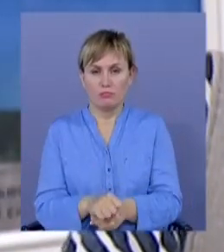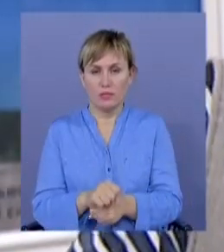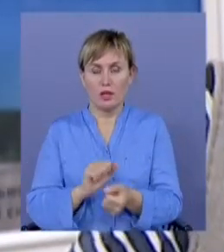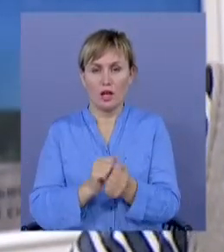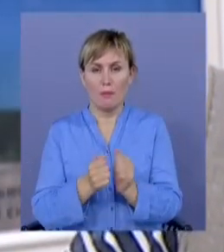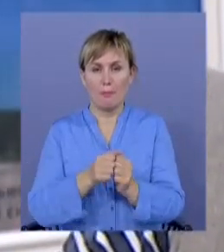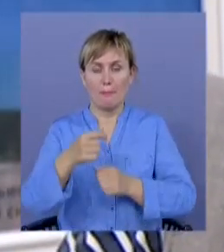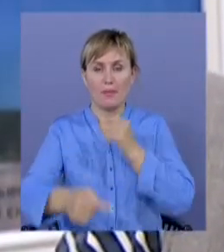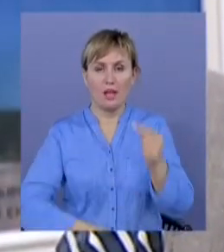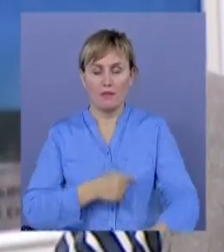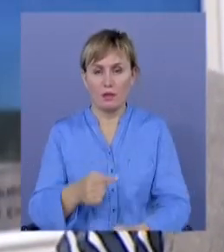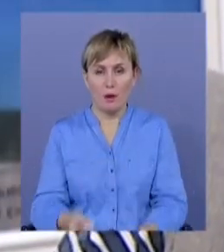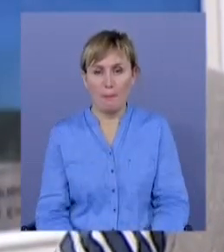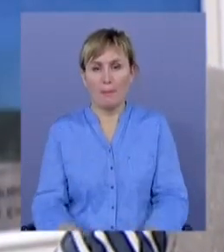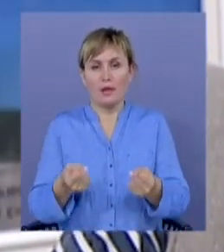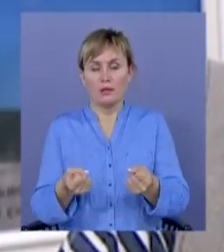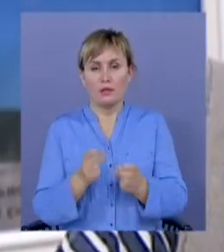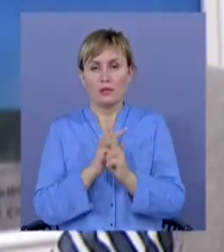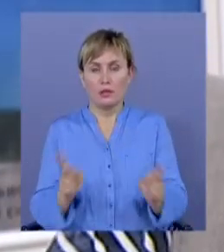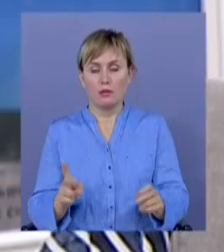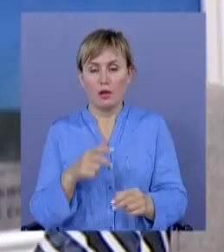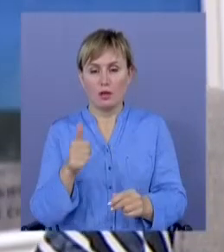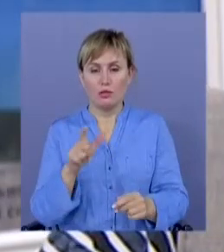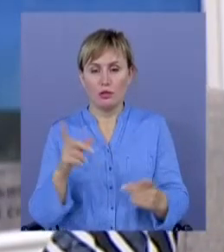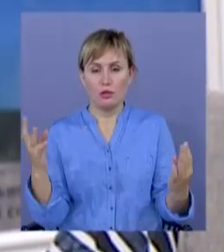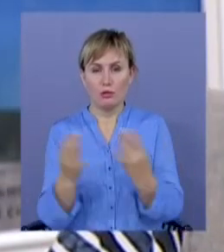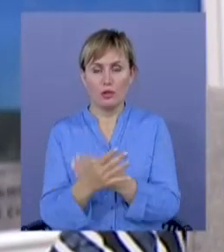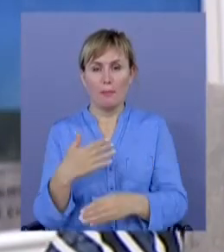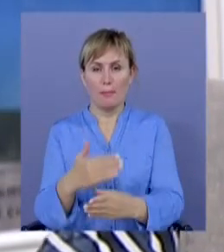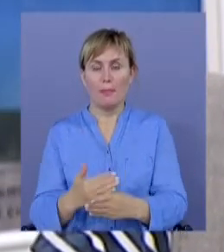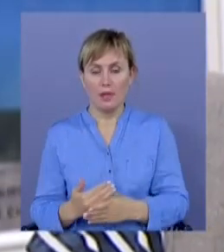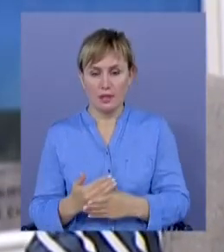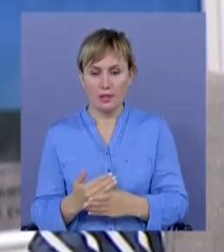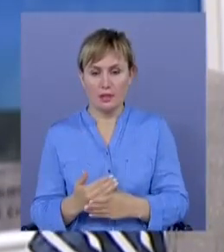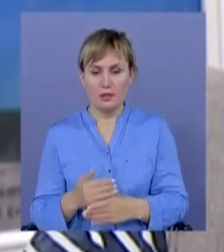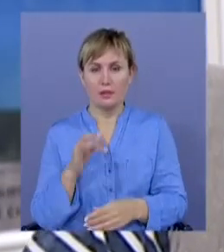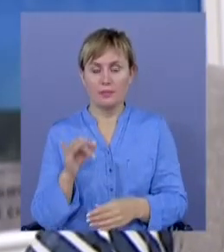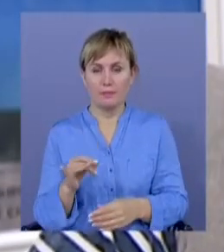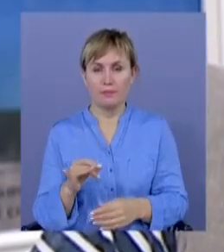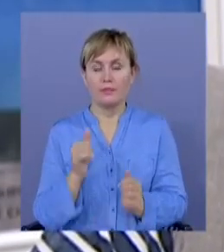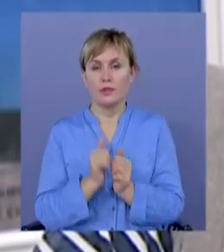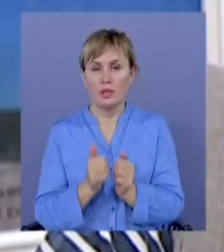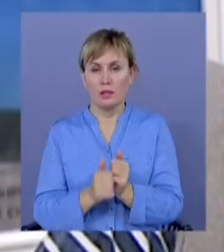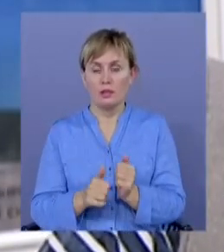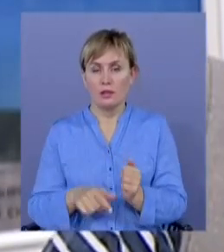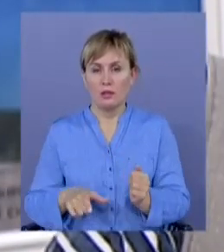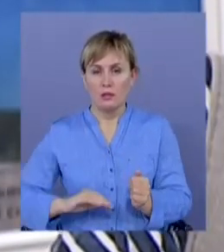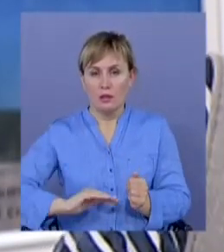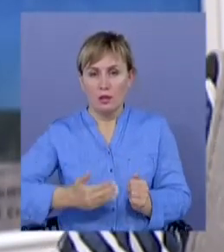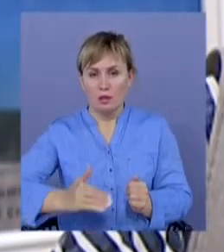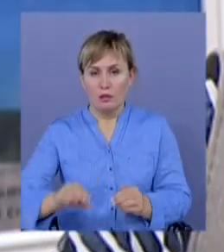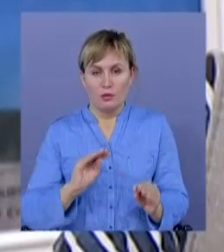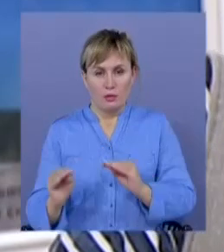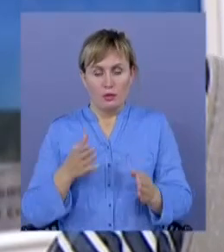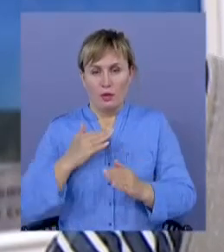камень, перевернулась. Поднять было некому. Хорошо, мимо шли люди, помогли, все. И зачастую тротуары не оборудованы